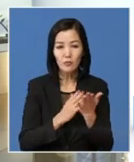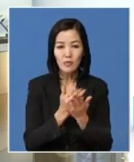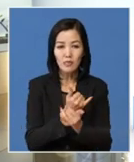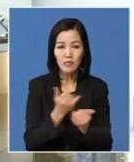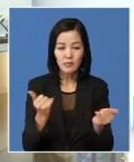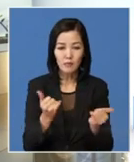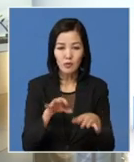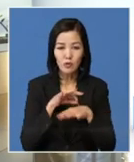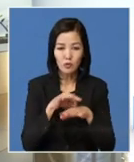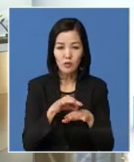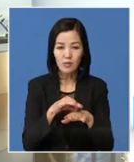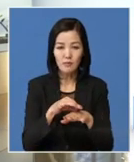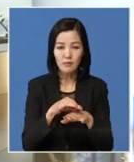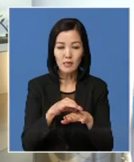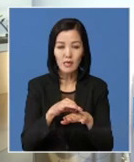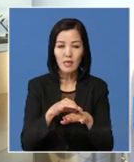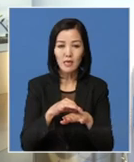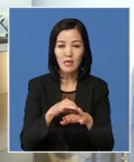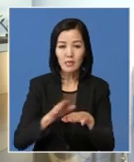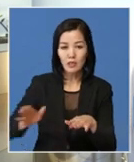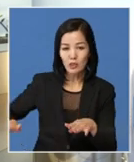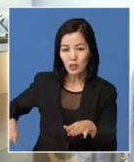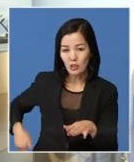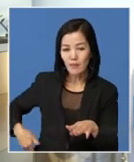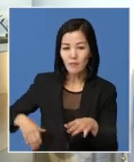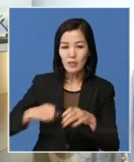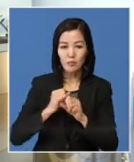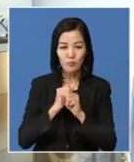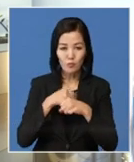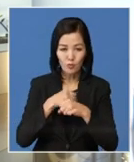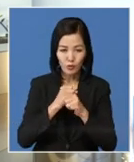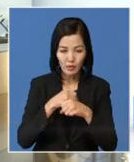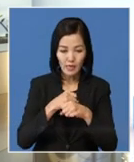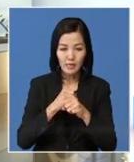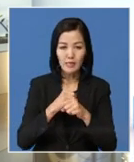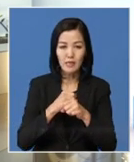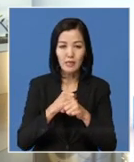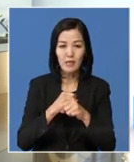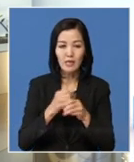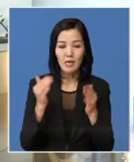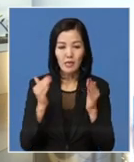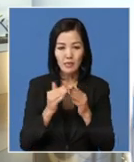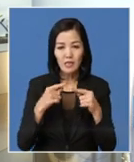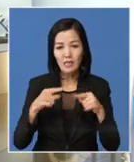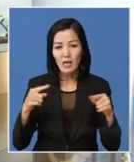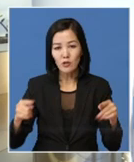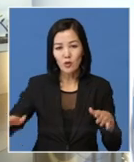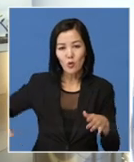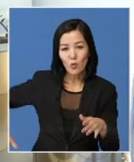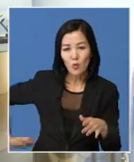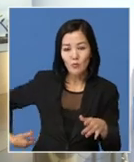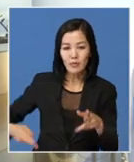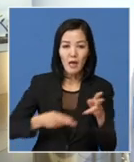қызметті жүргіземіз. Тізе, жамбас және жамбас буындарының эндопротездерін қоса алғанда, кішкентай буындарға түрлі омыртқа